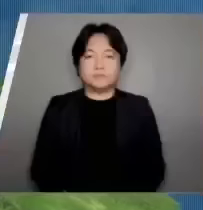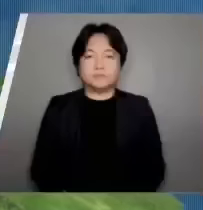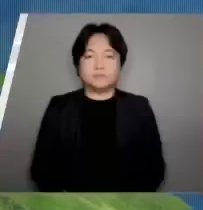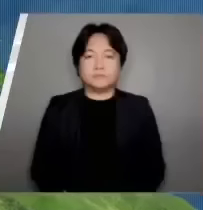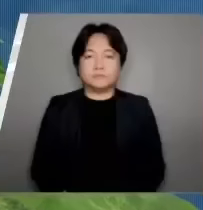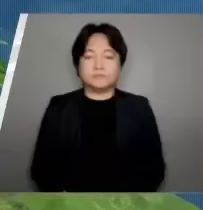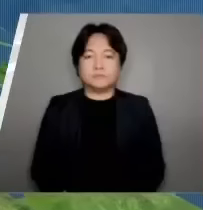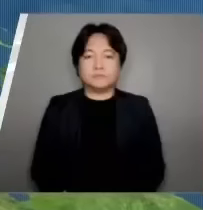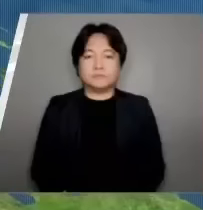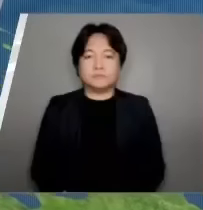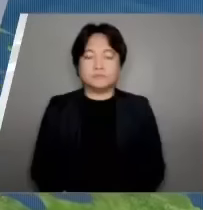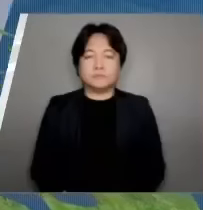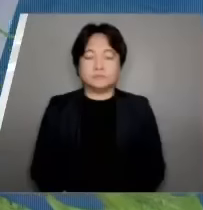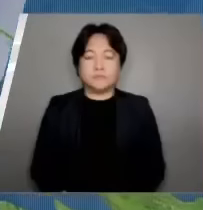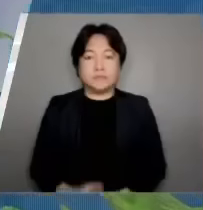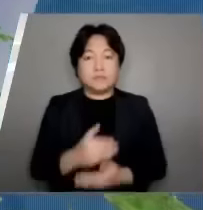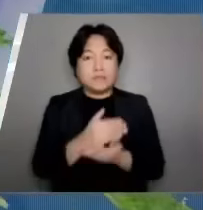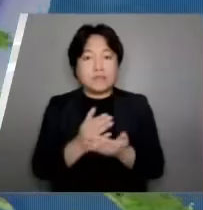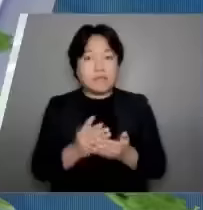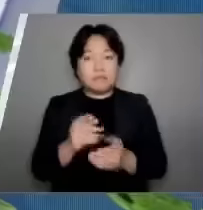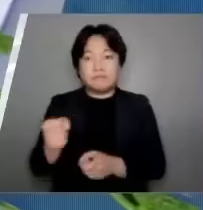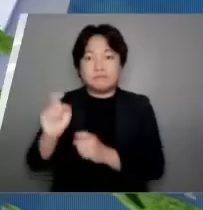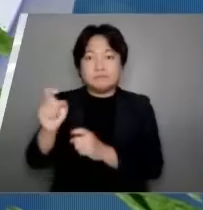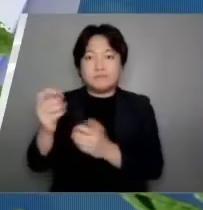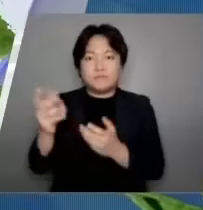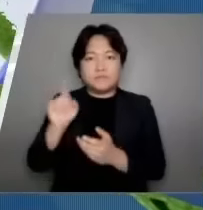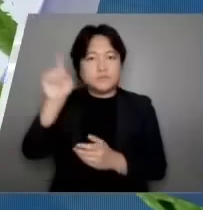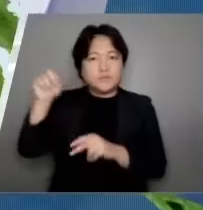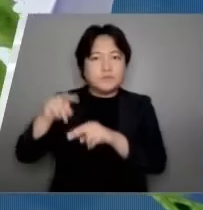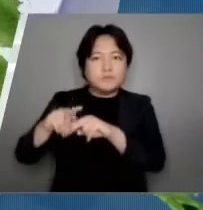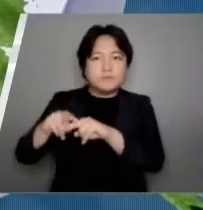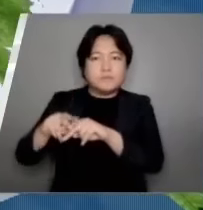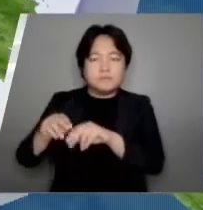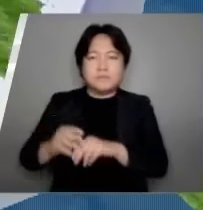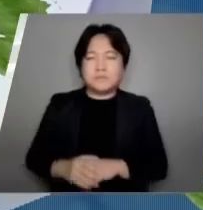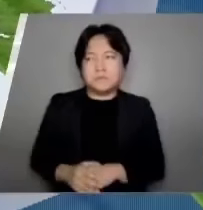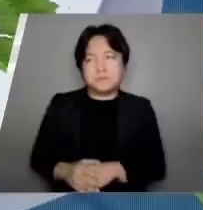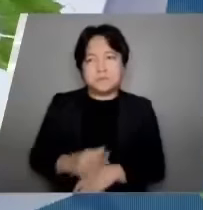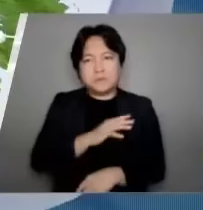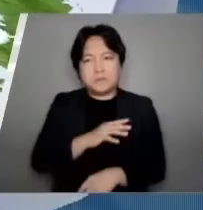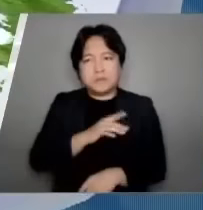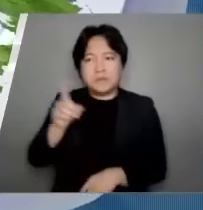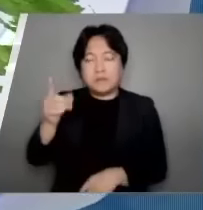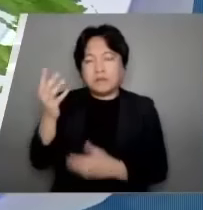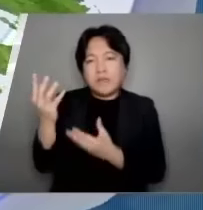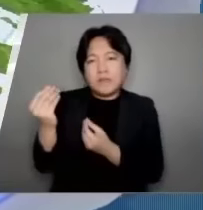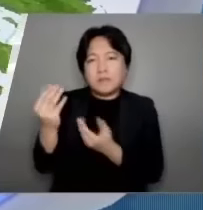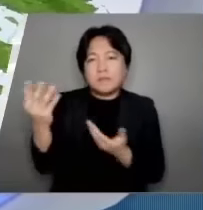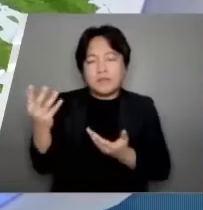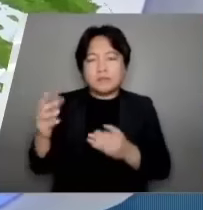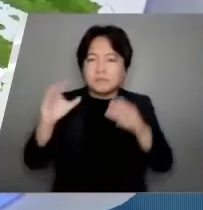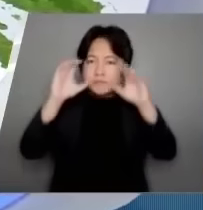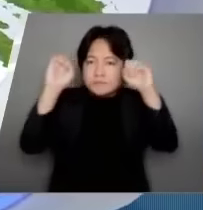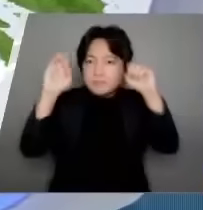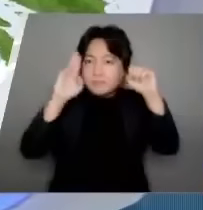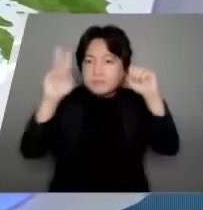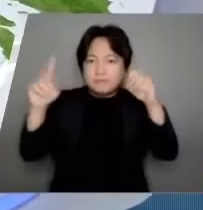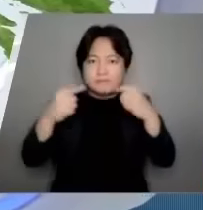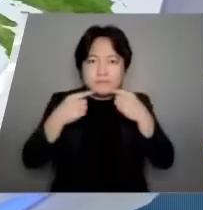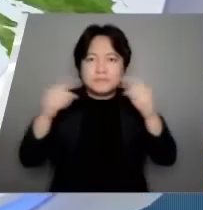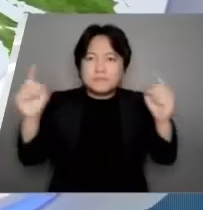Inaantabayanan ng ilang mangingisda sa Pangasinan kung ano ang sasabihin ni Pangulong Bongbong Marcos tungkol sa issue ng West Philippine Sea kasunod ng